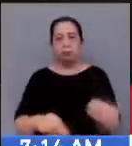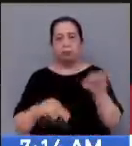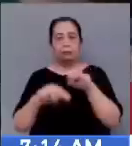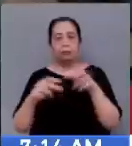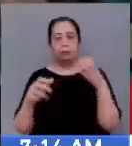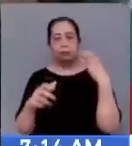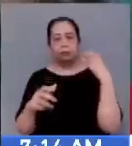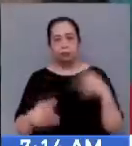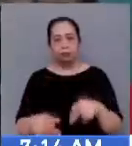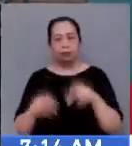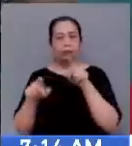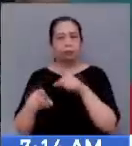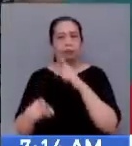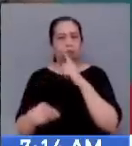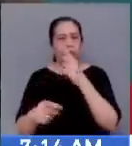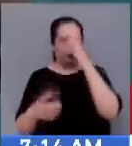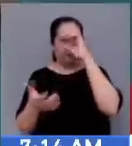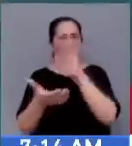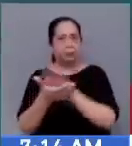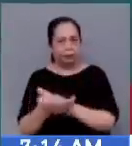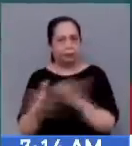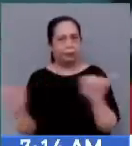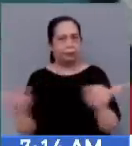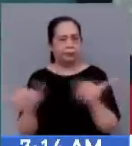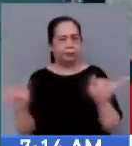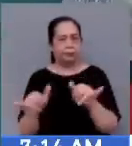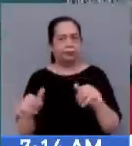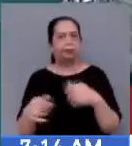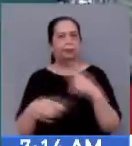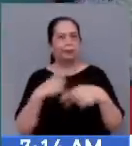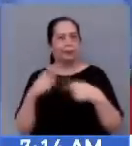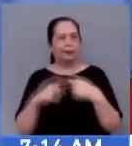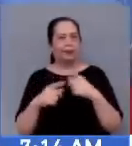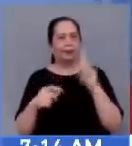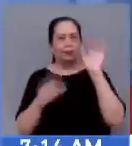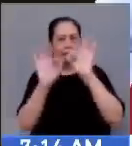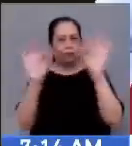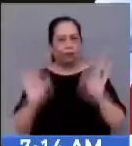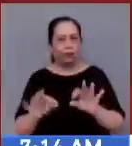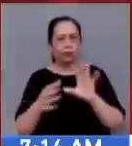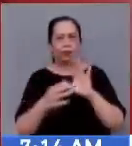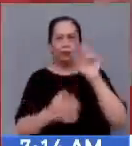nasabing komite ay naniniwala rin sa nasabing uri ng gobyerno.